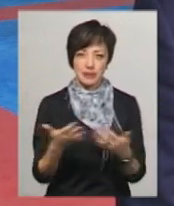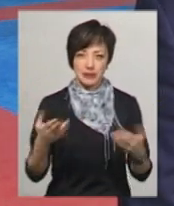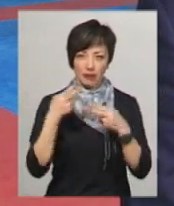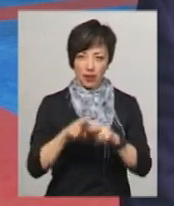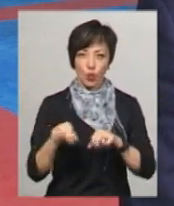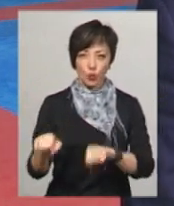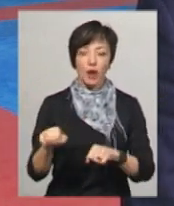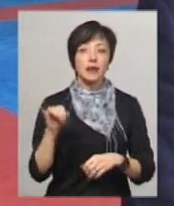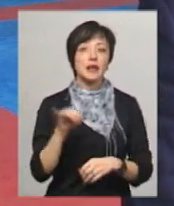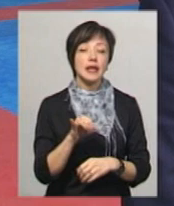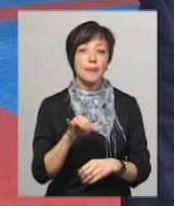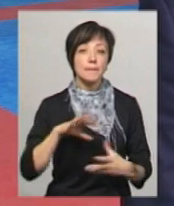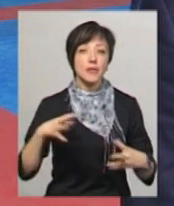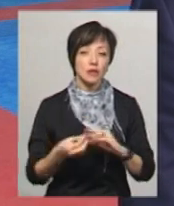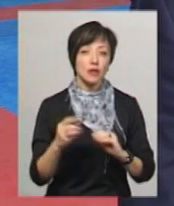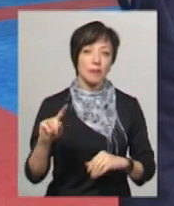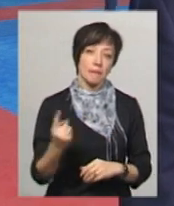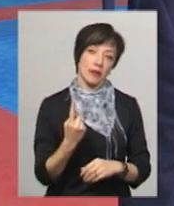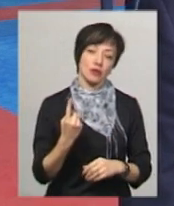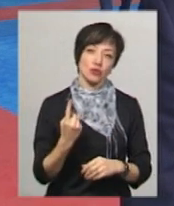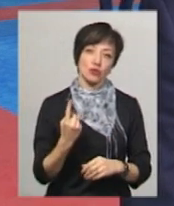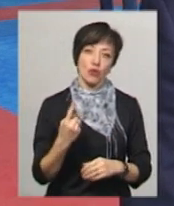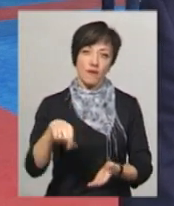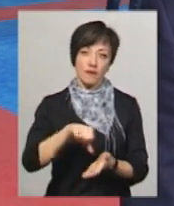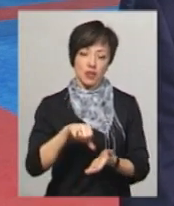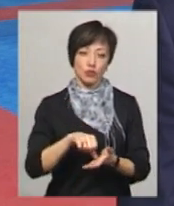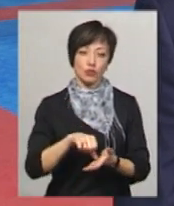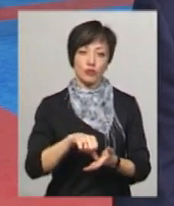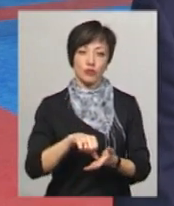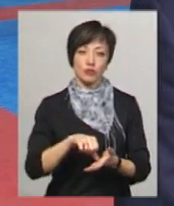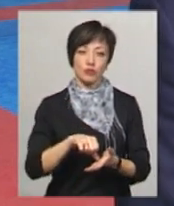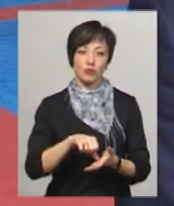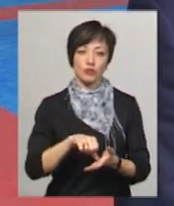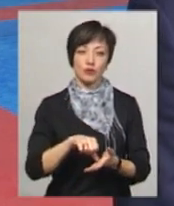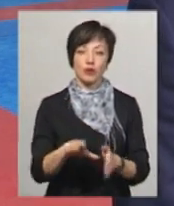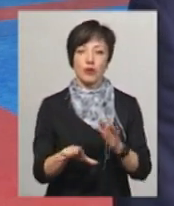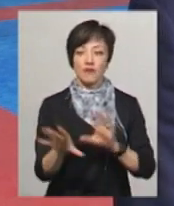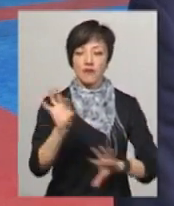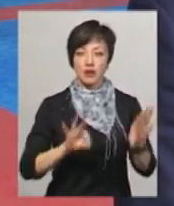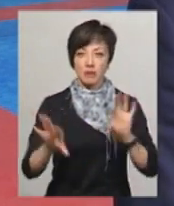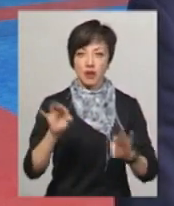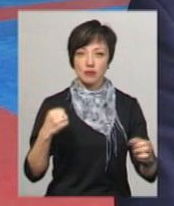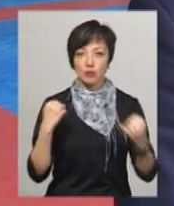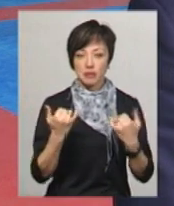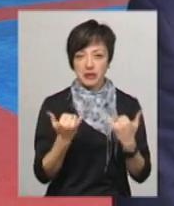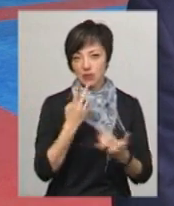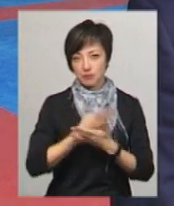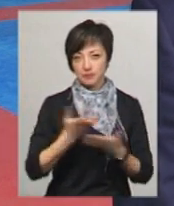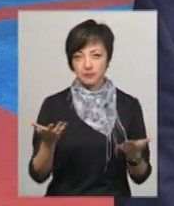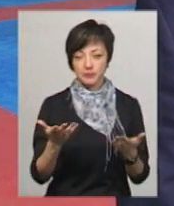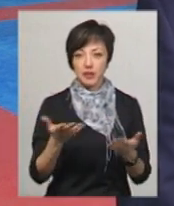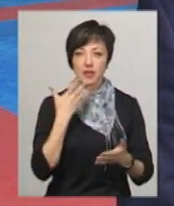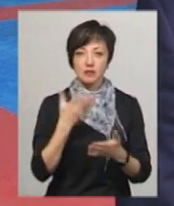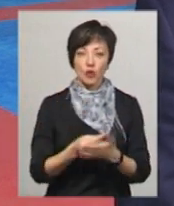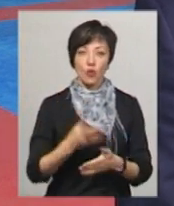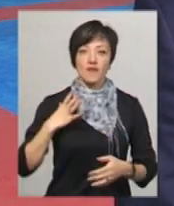І по результатам першого виступу вже вибрали спортсменів, які зараз демонструють